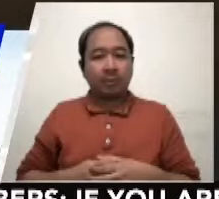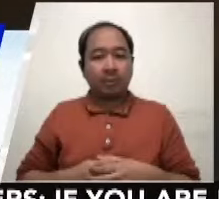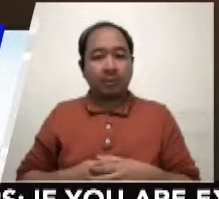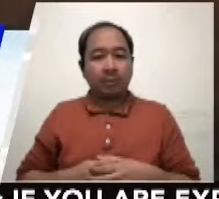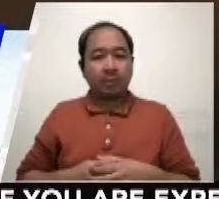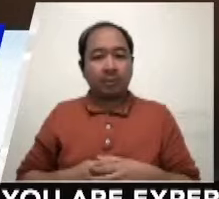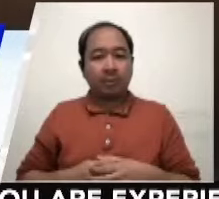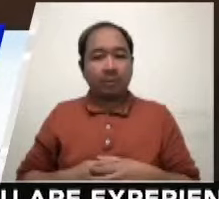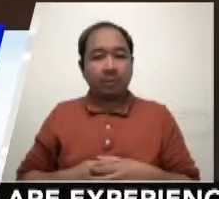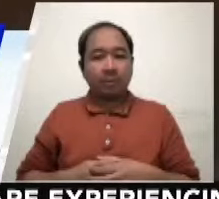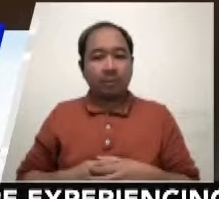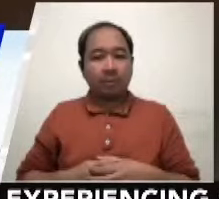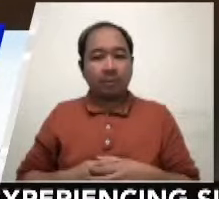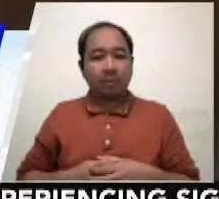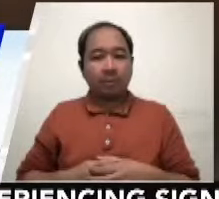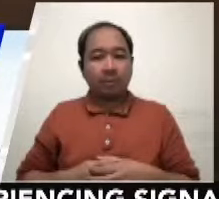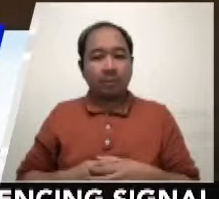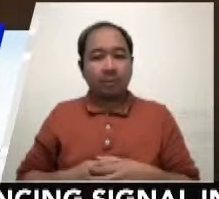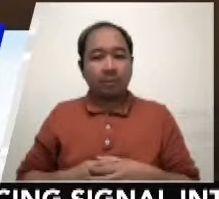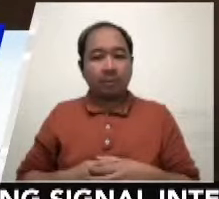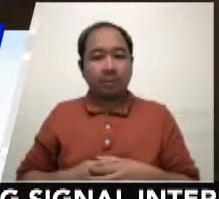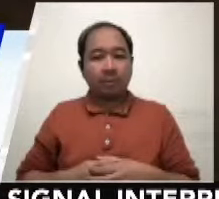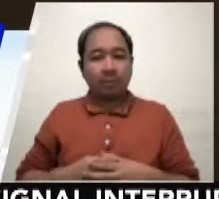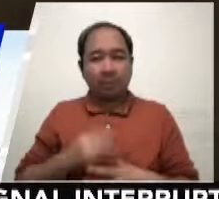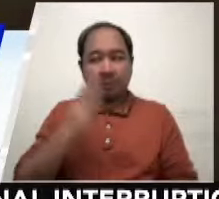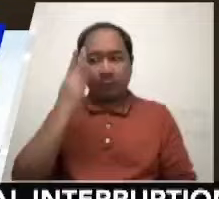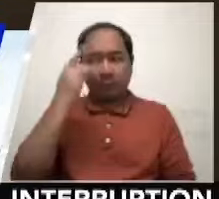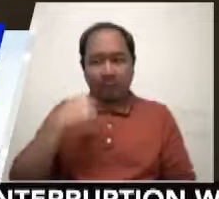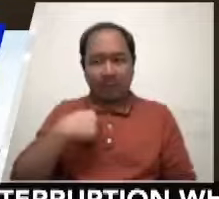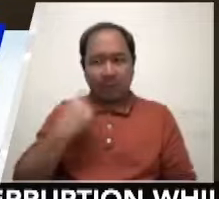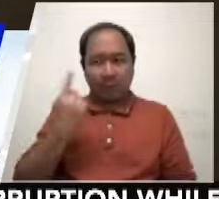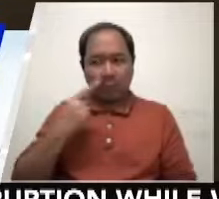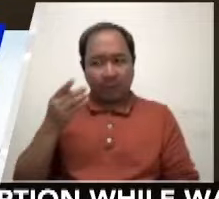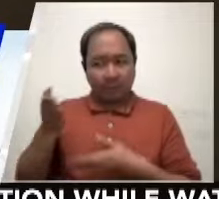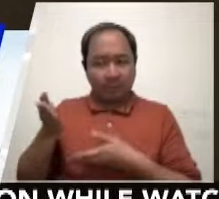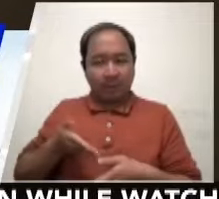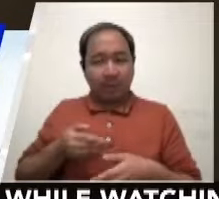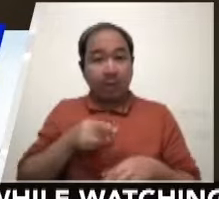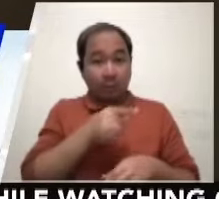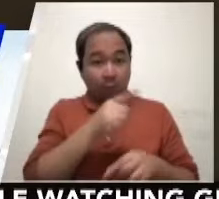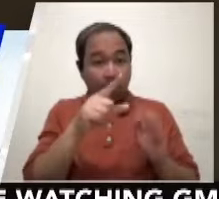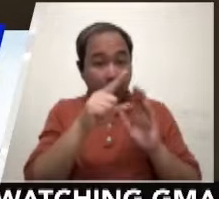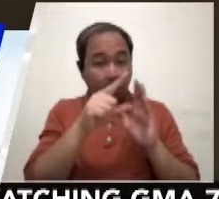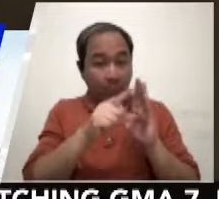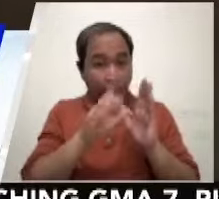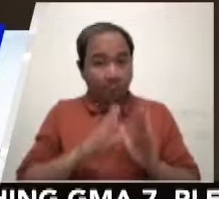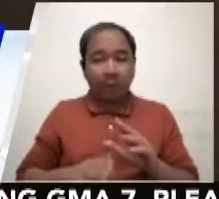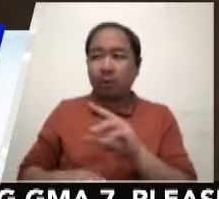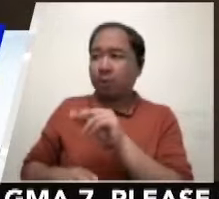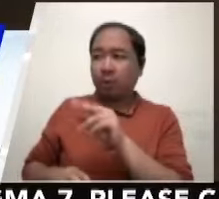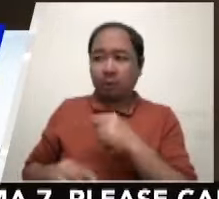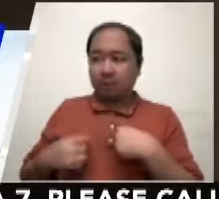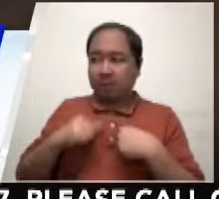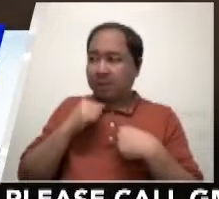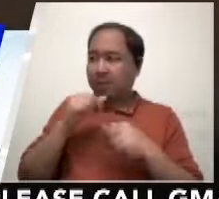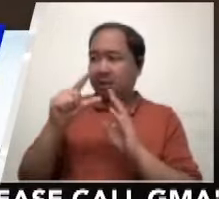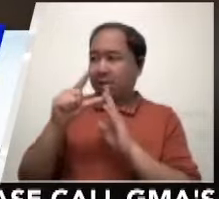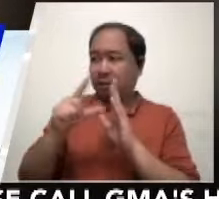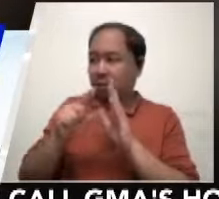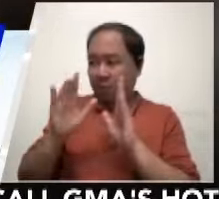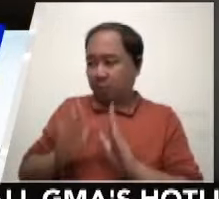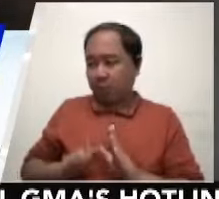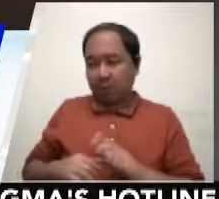So, dinala lang niya rito. Dinala lang yan dito. Abogado ba kayo? No, I'm not a lawyer. Meron ka lang sila sa dito.